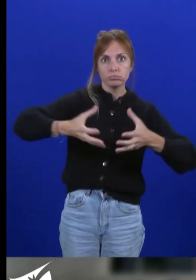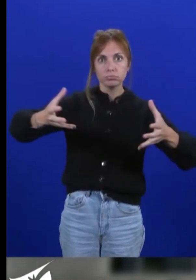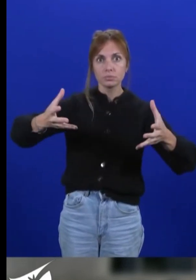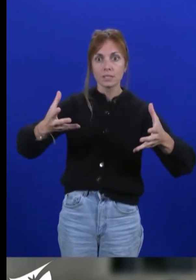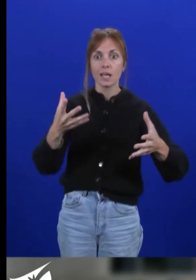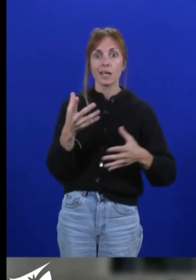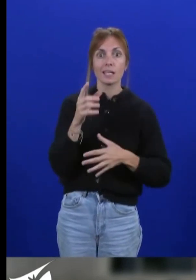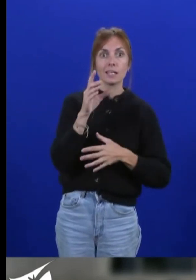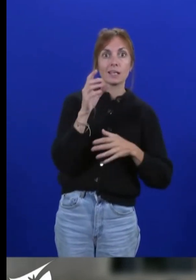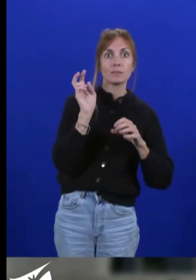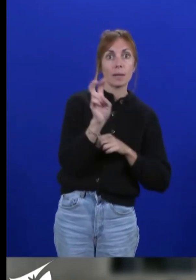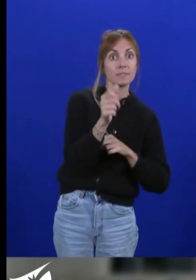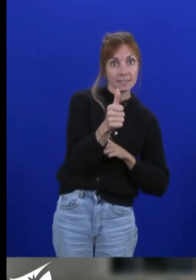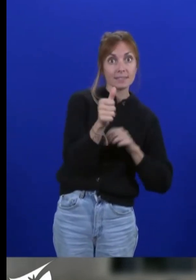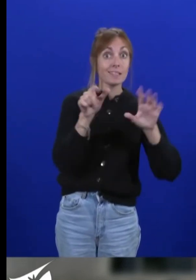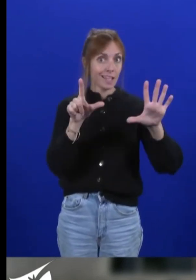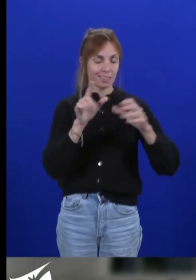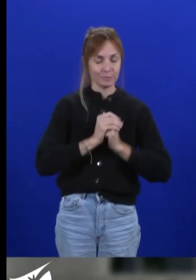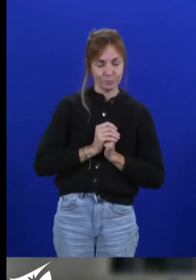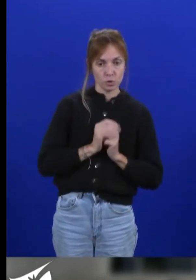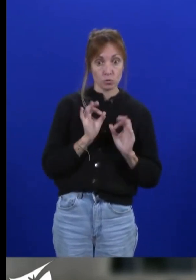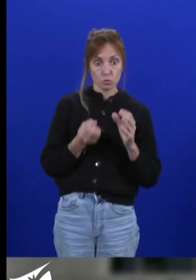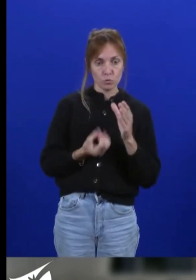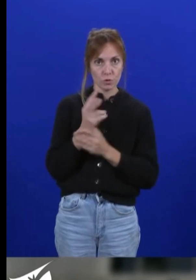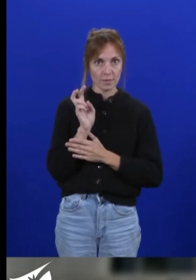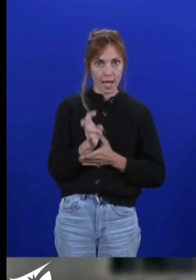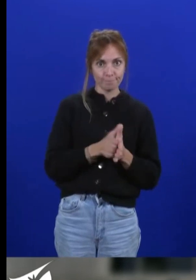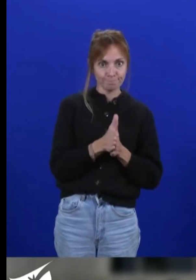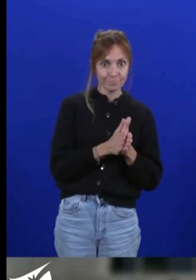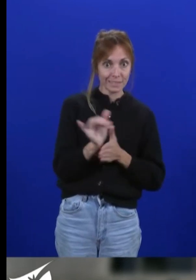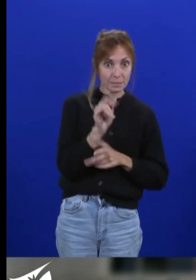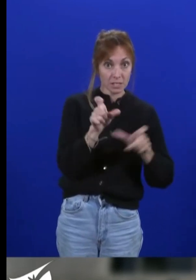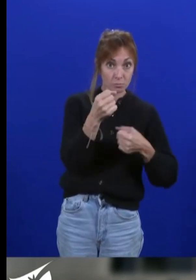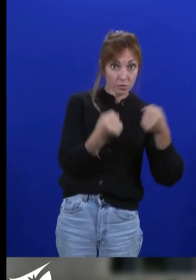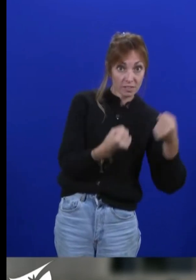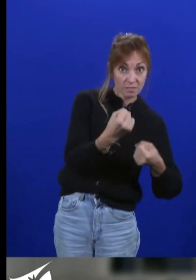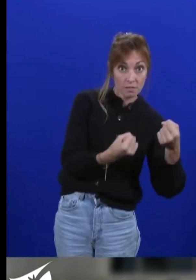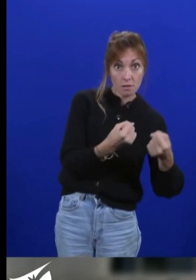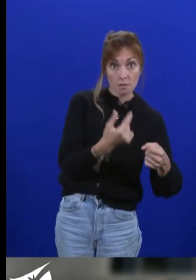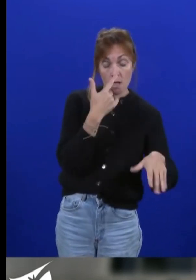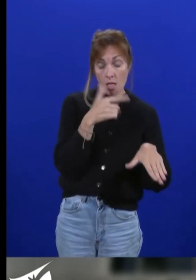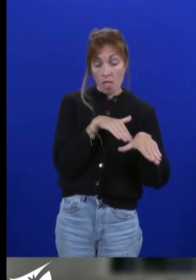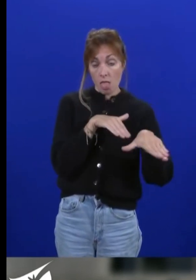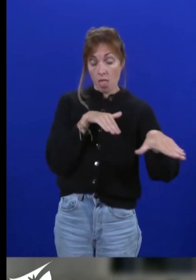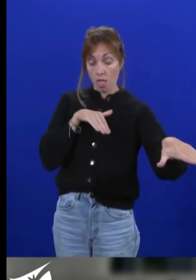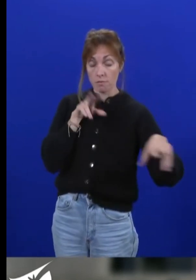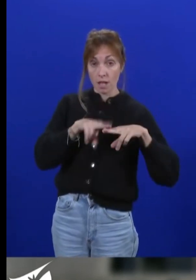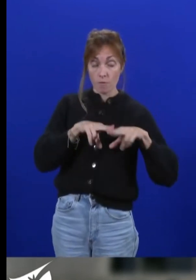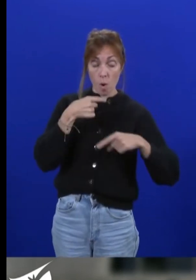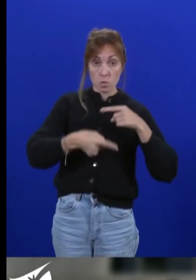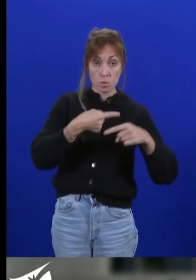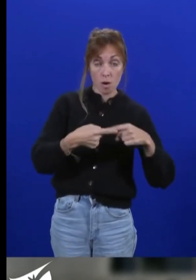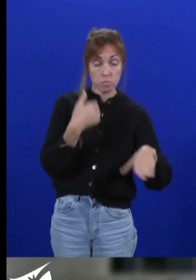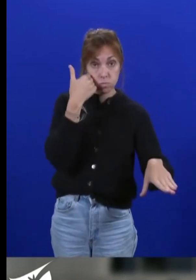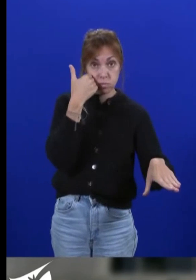des lignes 6 et 7. Ces nouvelles lignes sont très attendues tant par les automobilistes qui subissent les désagréments des travaux en cours que par